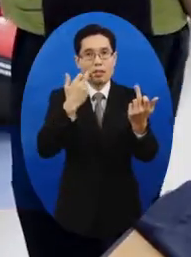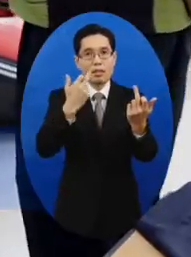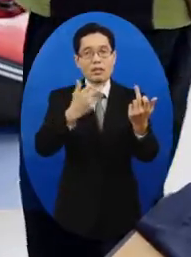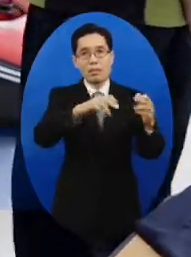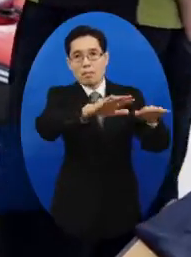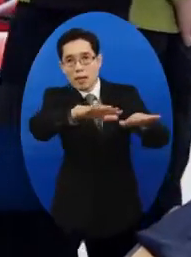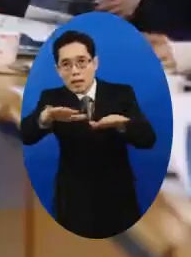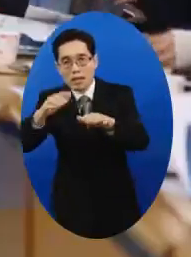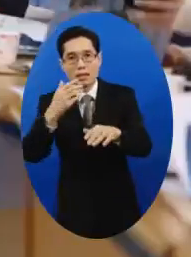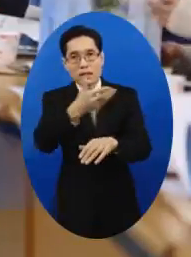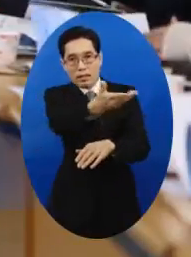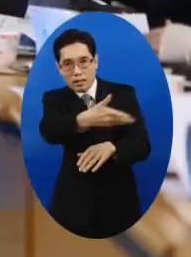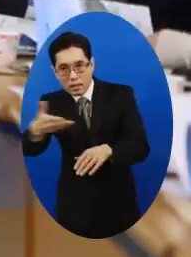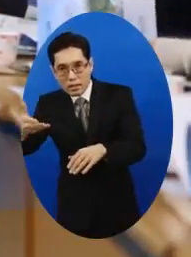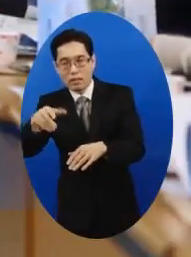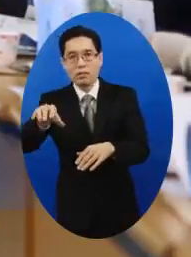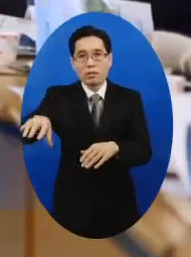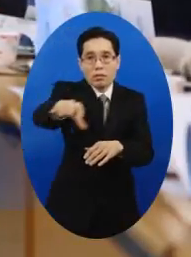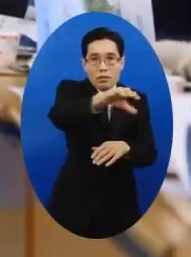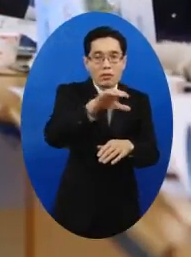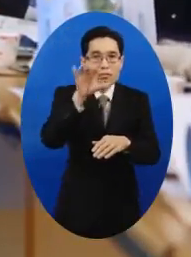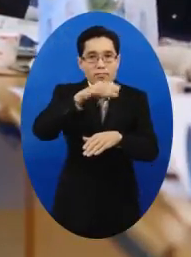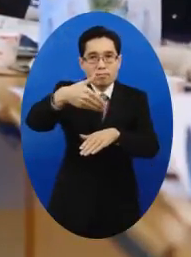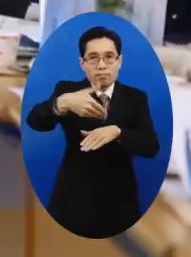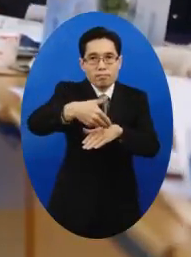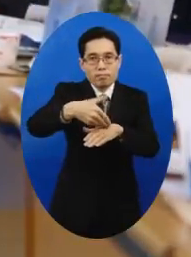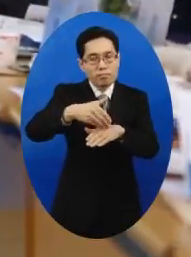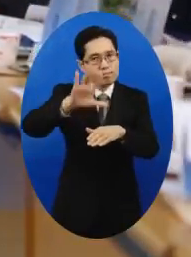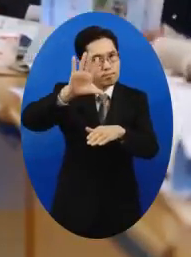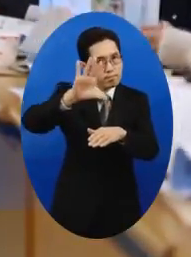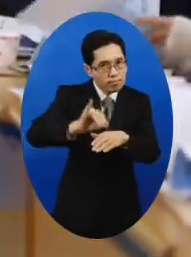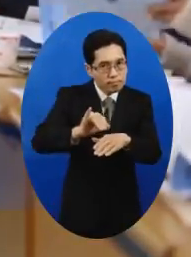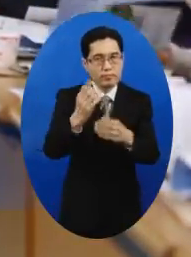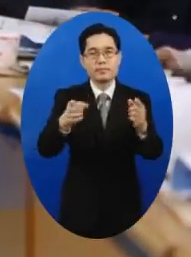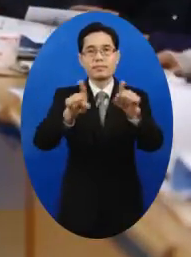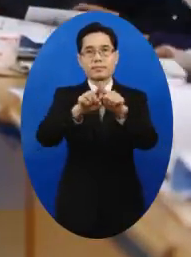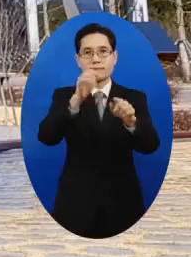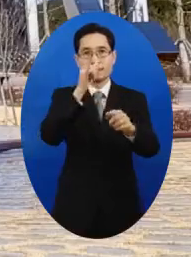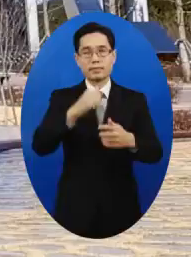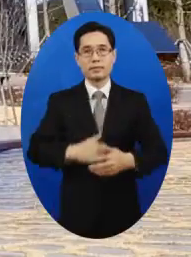위치한 수련시설 환경에 적합한 안전 교육도 함께 이루어졌습니다